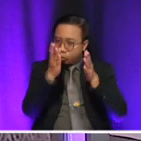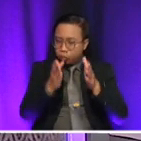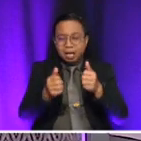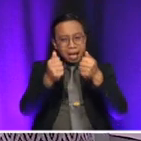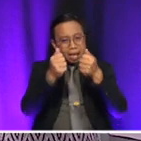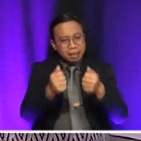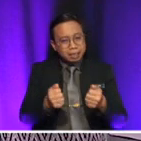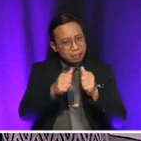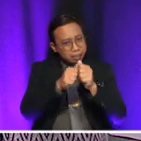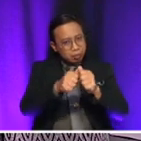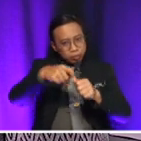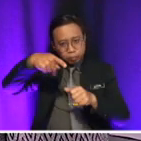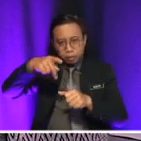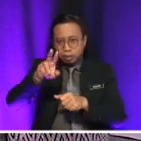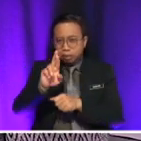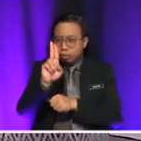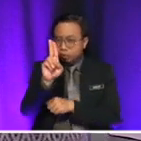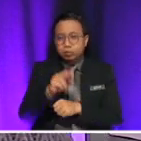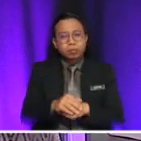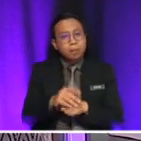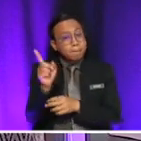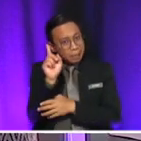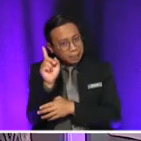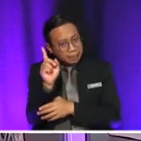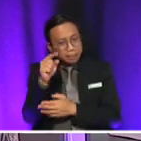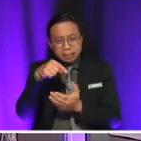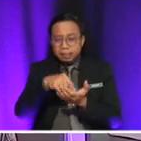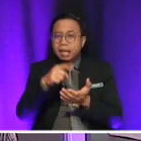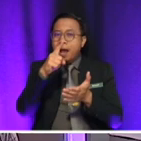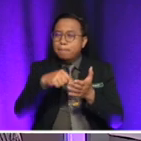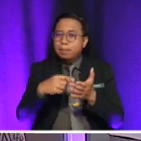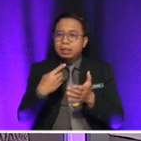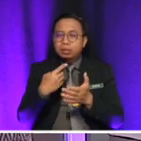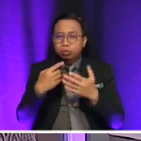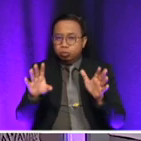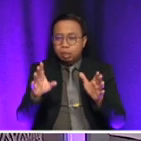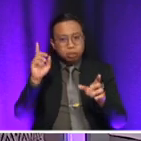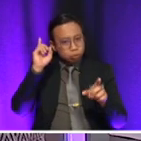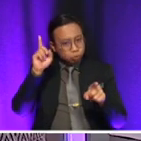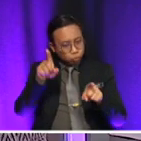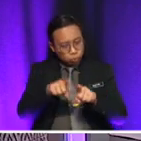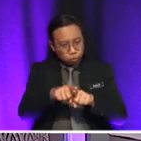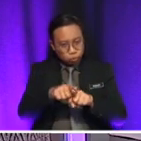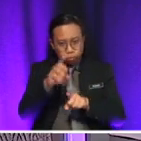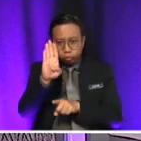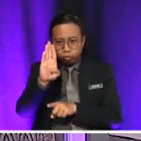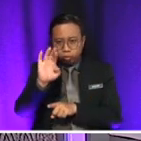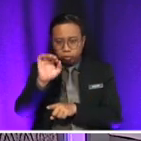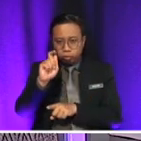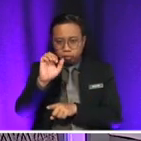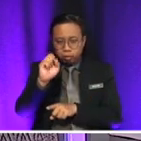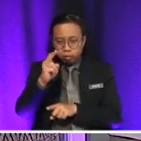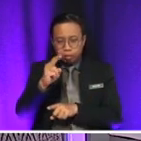melalui pilihan Raya Yaman inilah apa yang telah dipersetujui oleh kerajaan betis dan juga